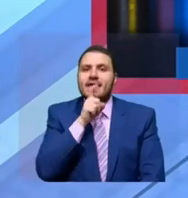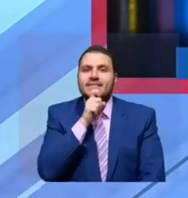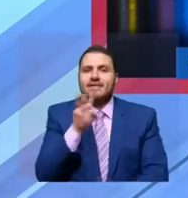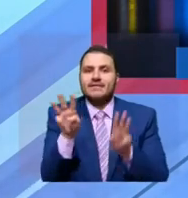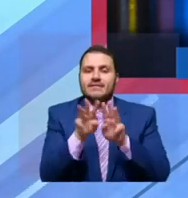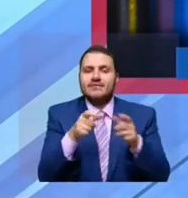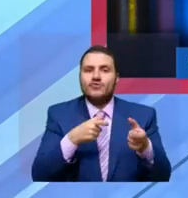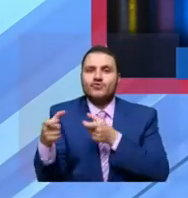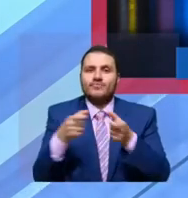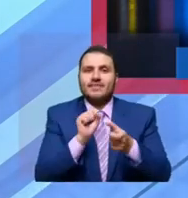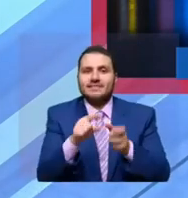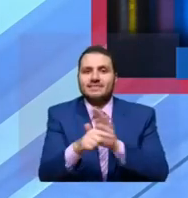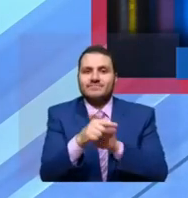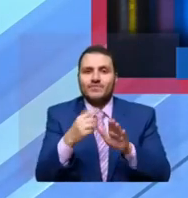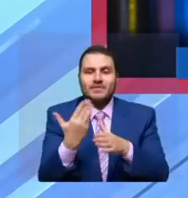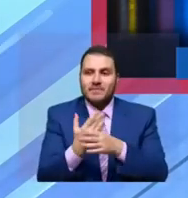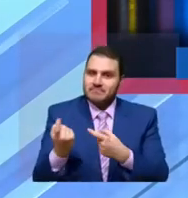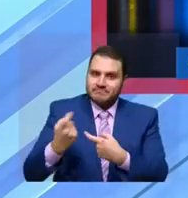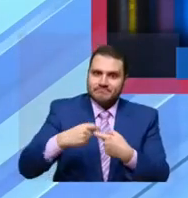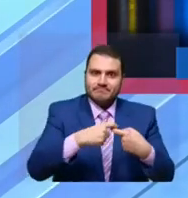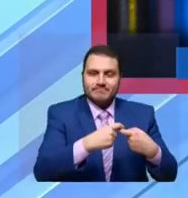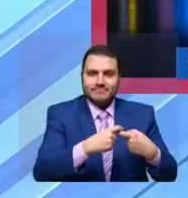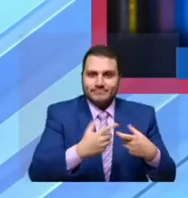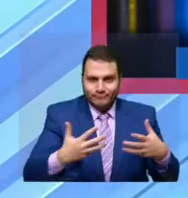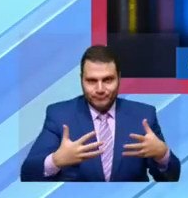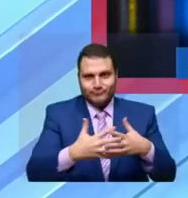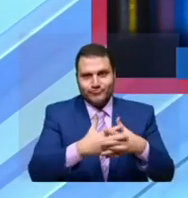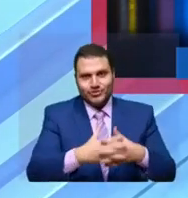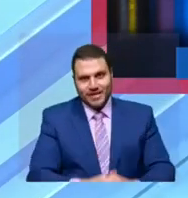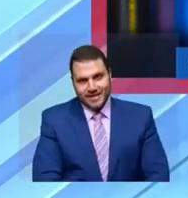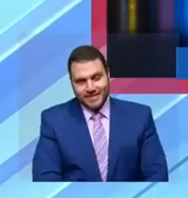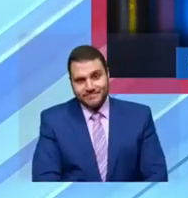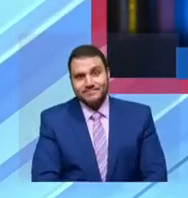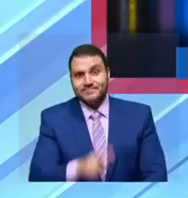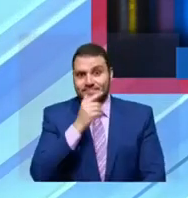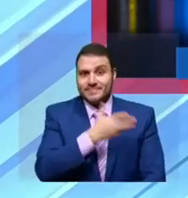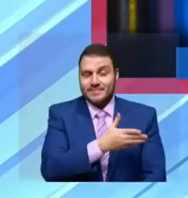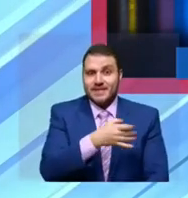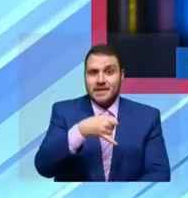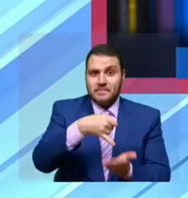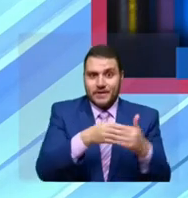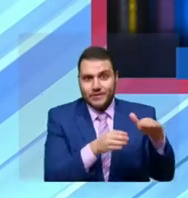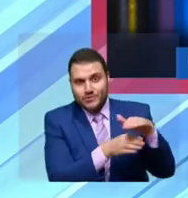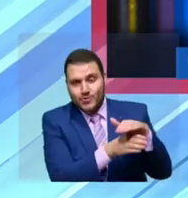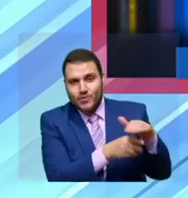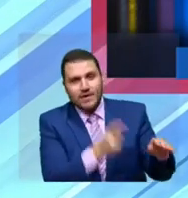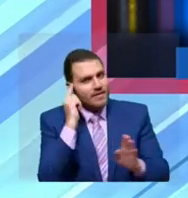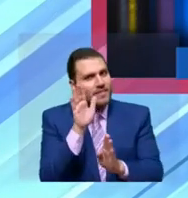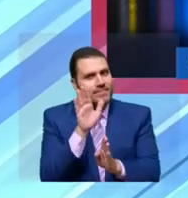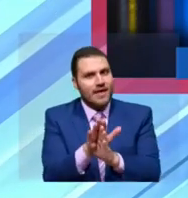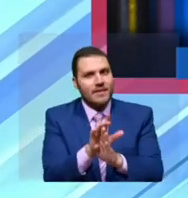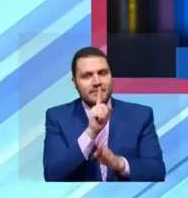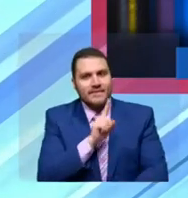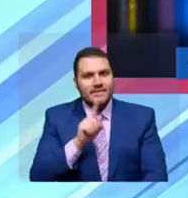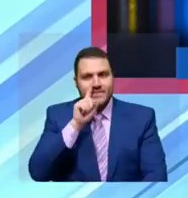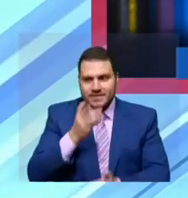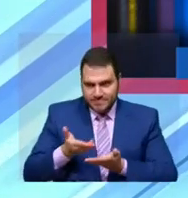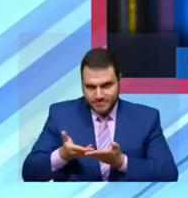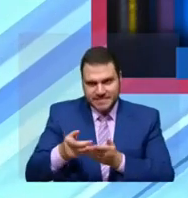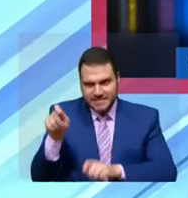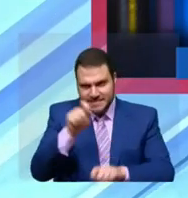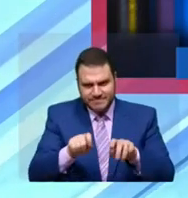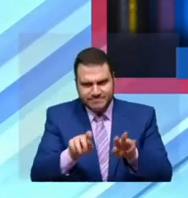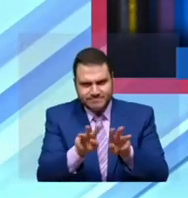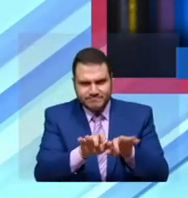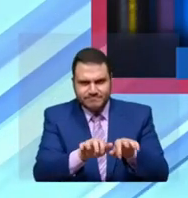أهم الخدمات الحكومية المشتركة. حاليا يقوم المركز بتقديم خدمات الدعم الفني ل 35 هيئة